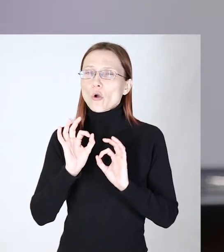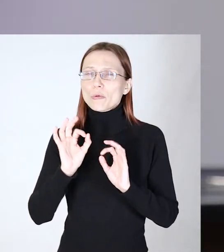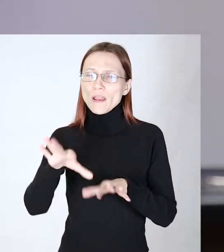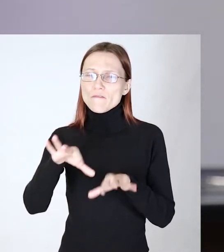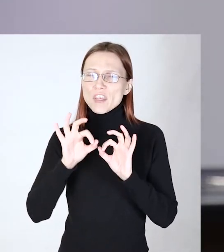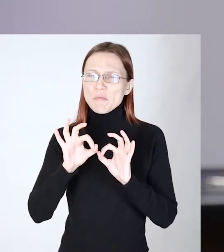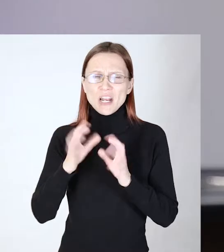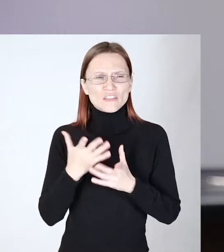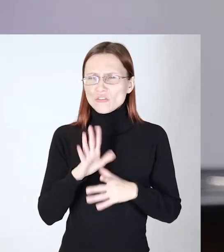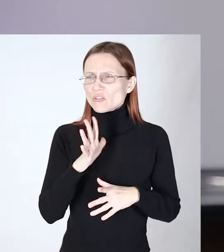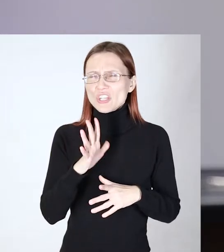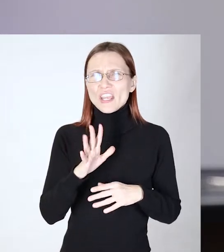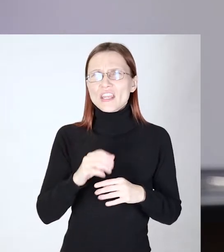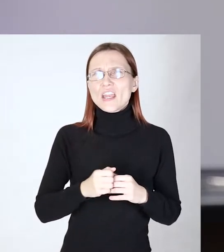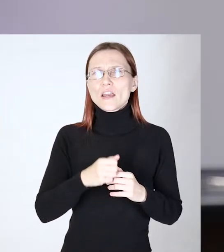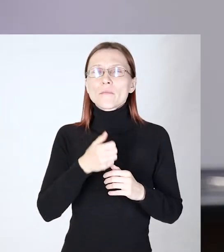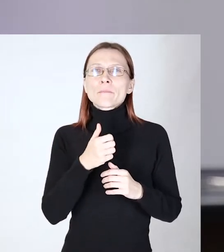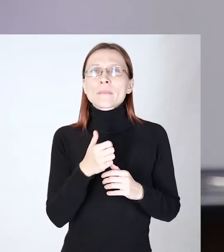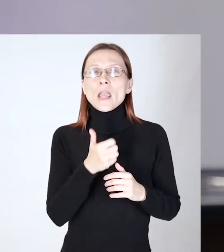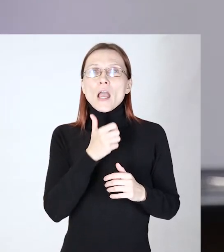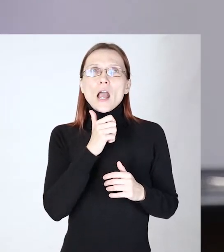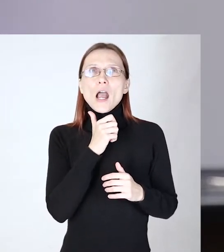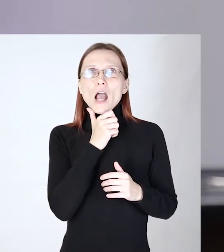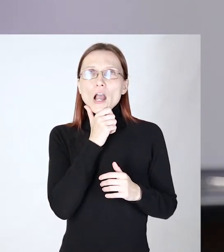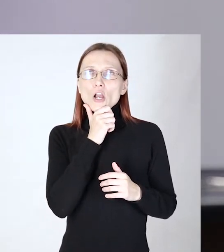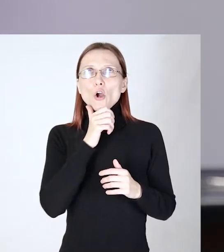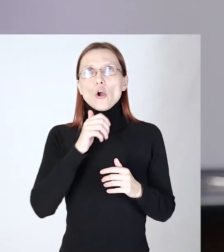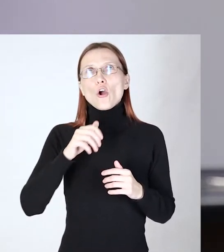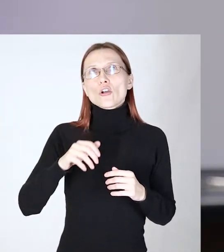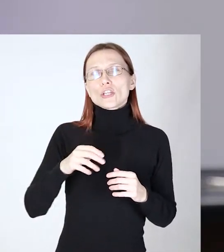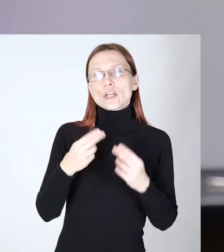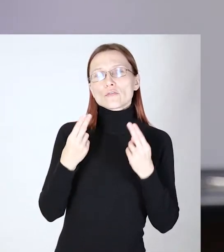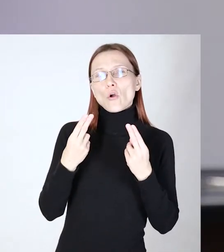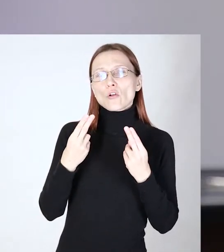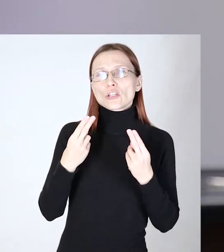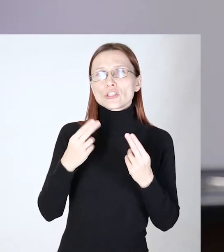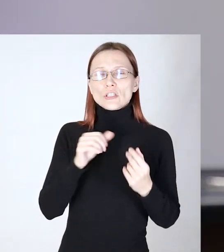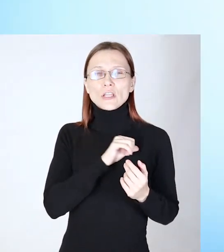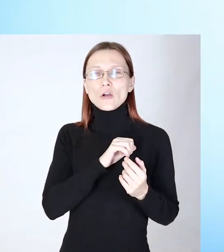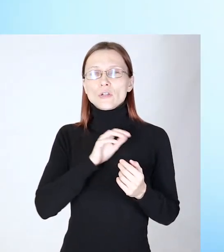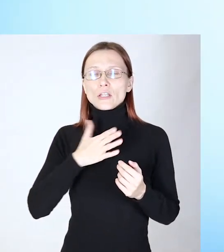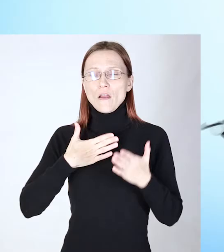aby mysleli na to, akú cieľovú skupinu má ich fanpage alebo ich stránka.